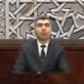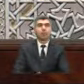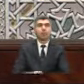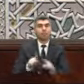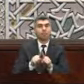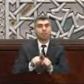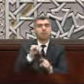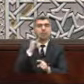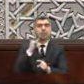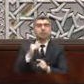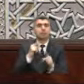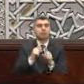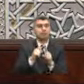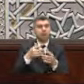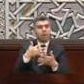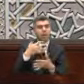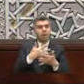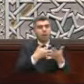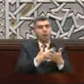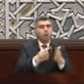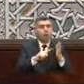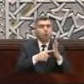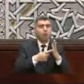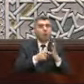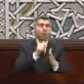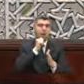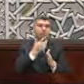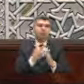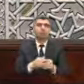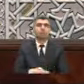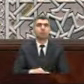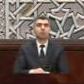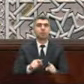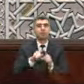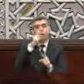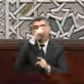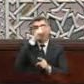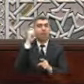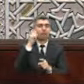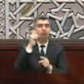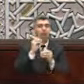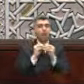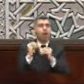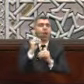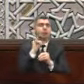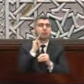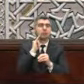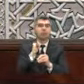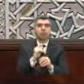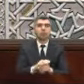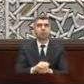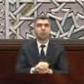الارتباك في فوترة الماء والكهرباء في الصيف للسيدات والسادة النواب المحترمين من